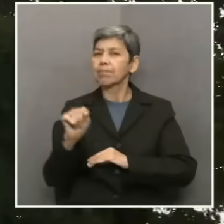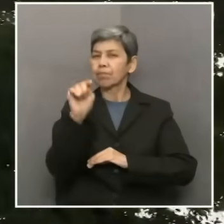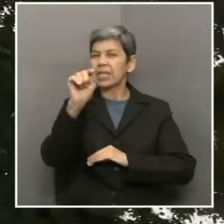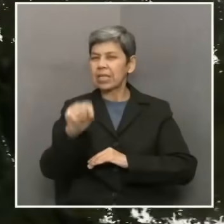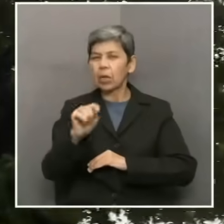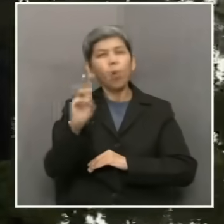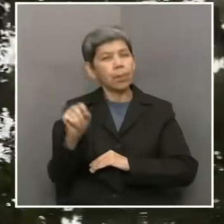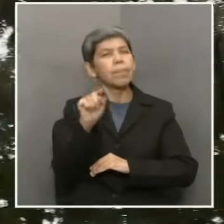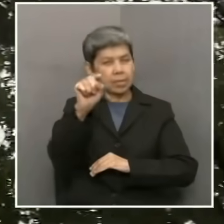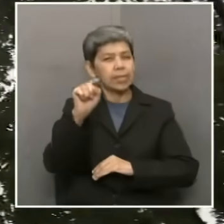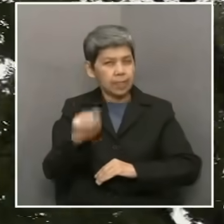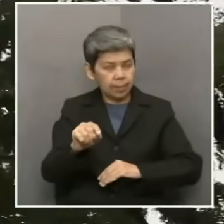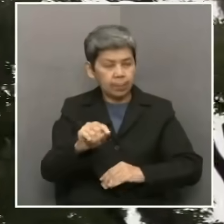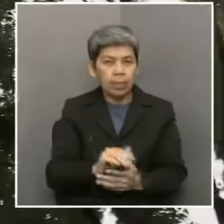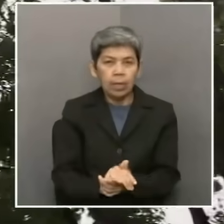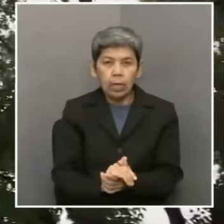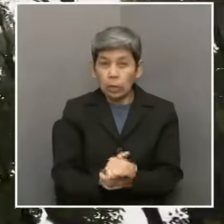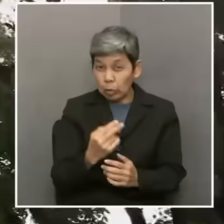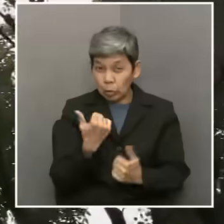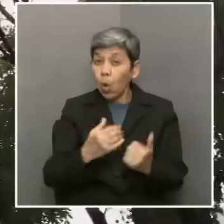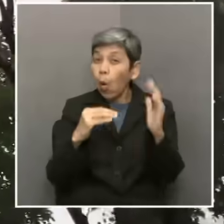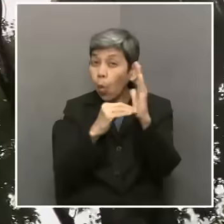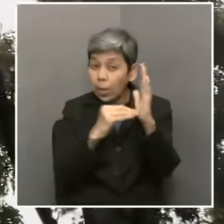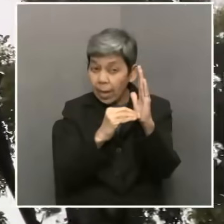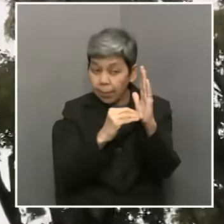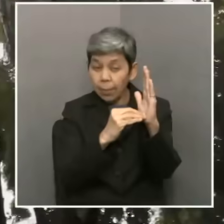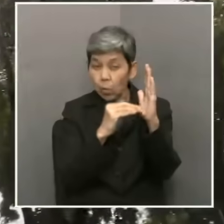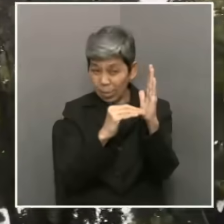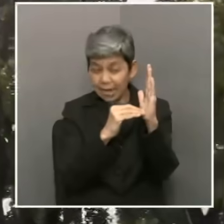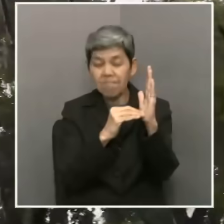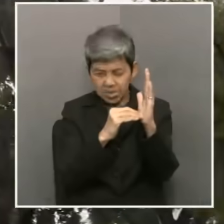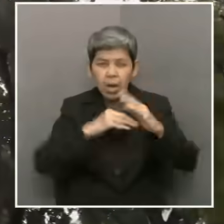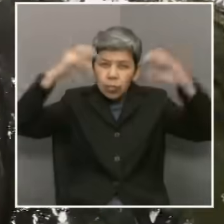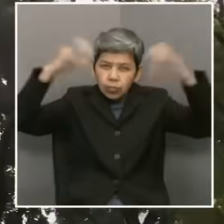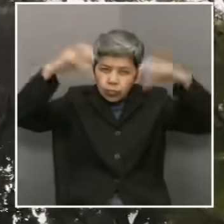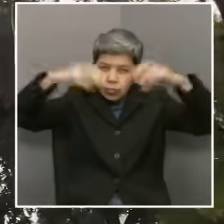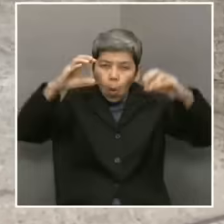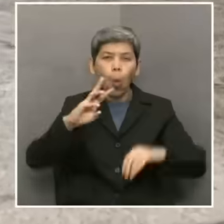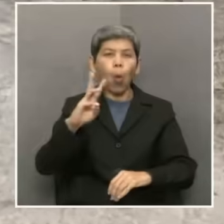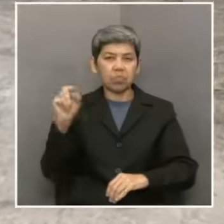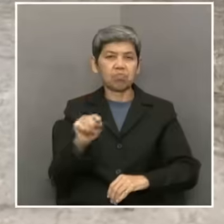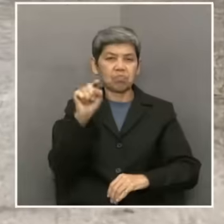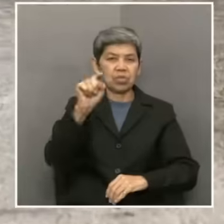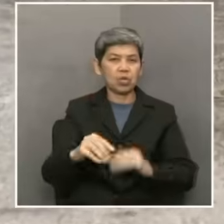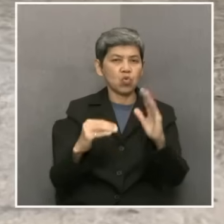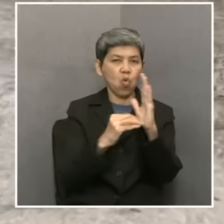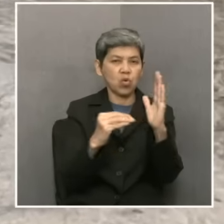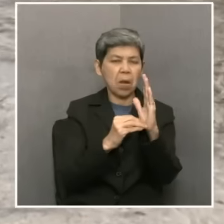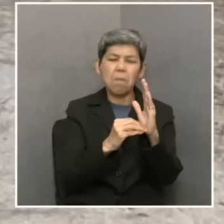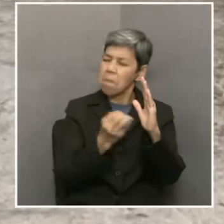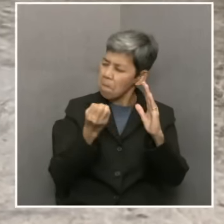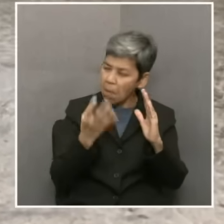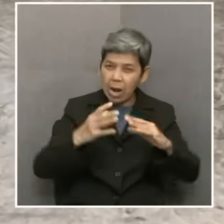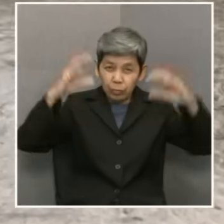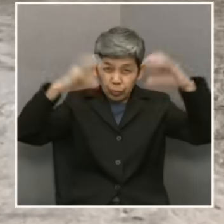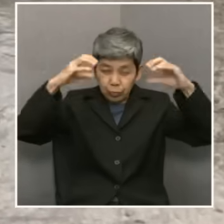-60ของพื้นที่และสำหรับกรุงเทพมหานครค่ะจะมีฝนตกร้อยละ 60ของพื้นที่ส่วนมากจะ